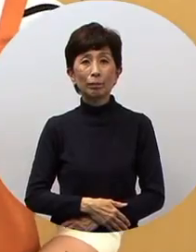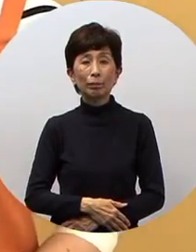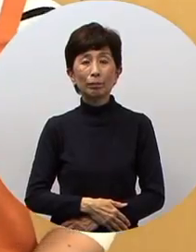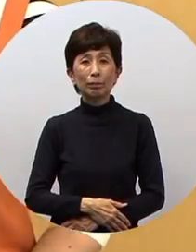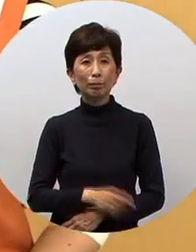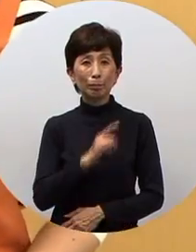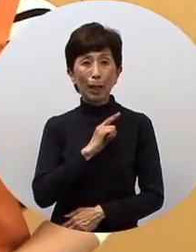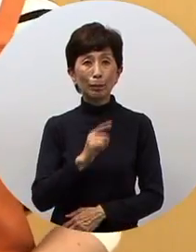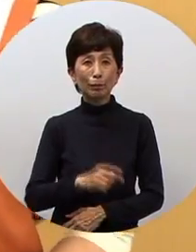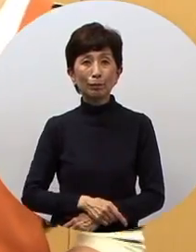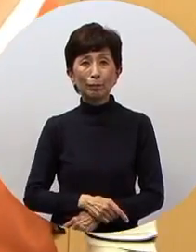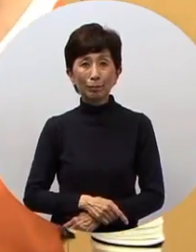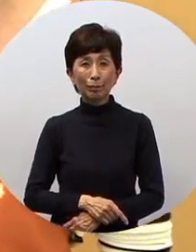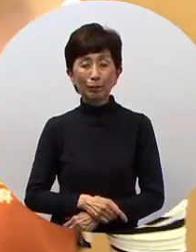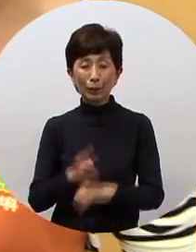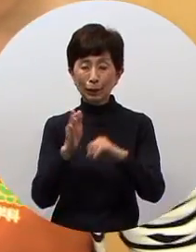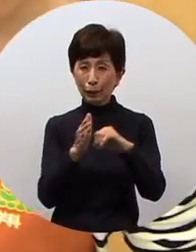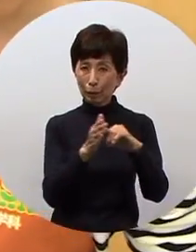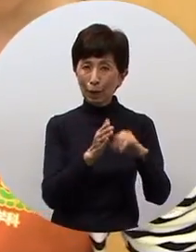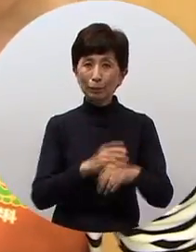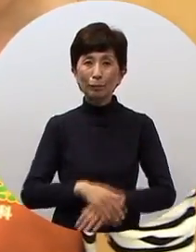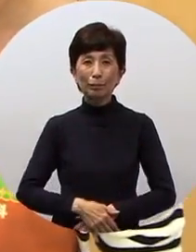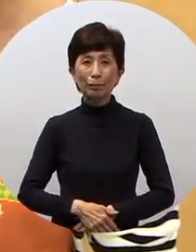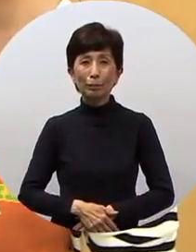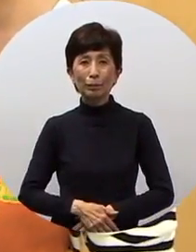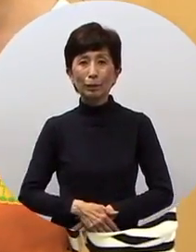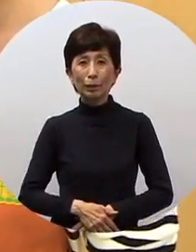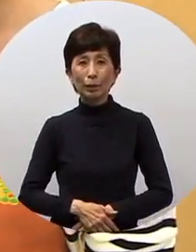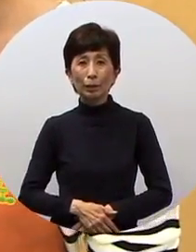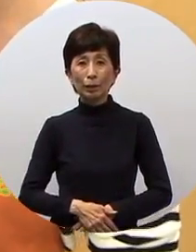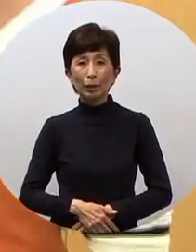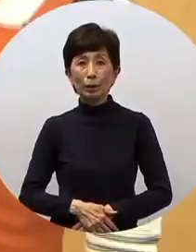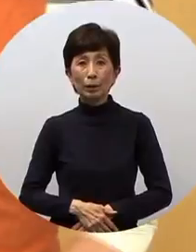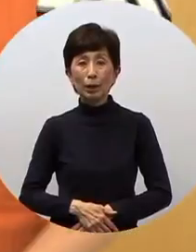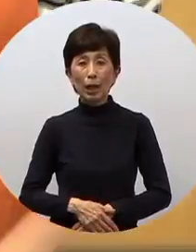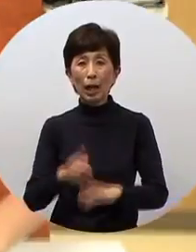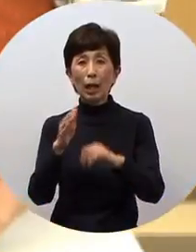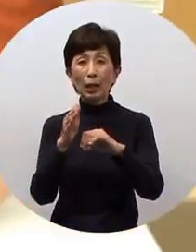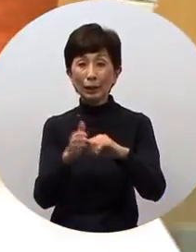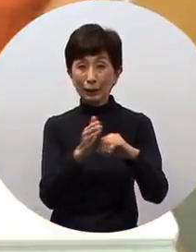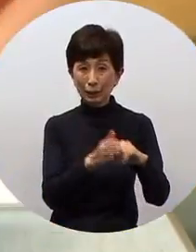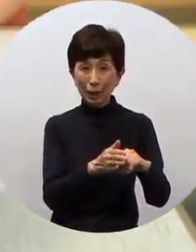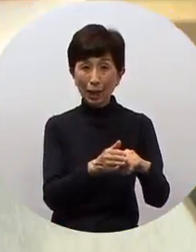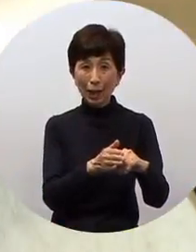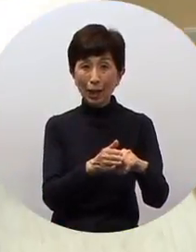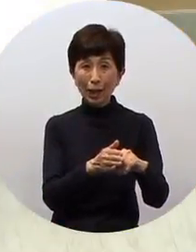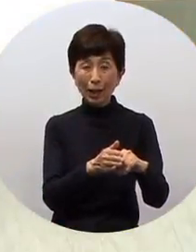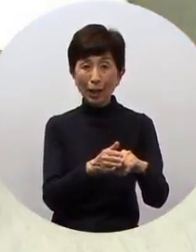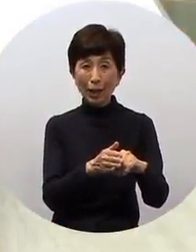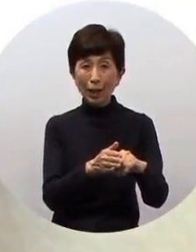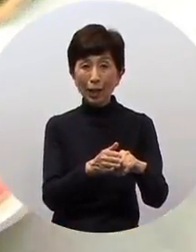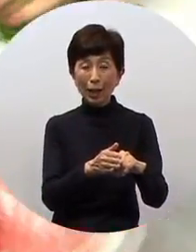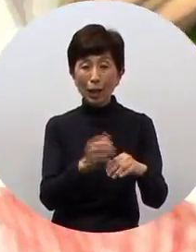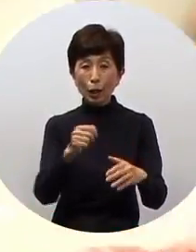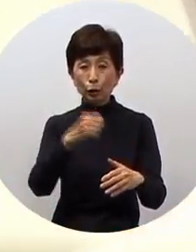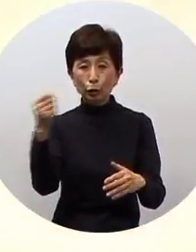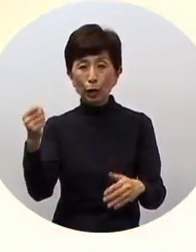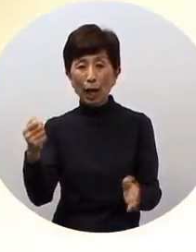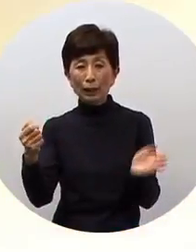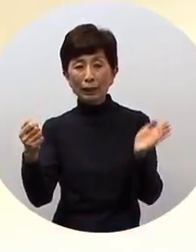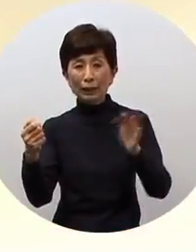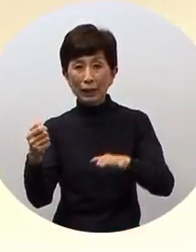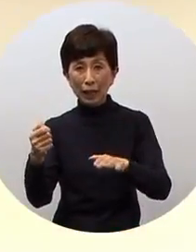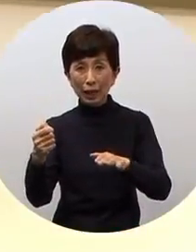さあ、まずは具材を切っていくんですが、はい、今回は切って、 そうですね、炊飯器に入れ